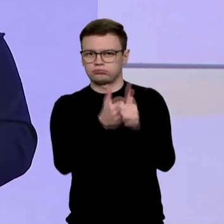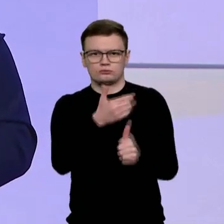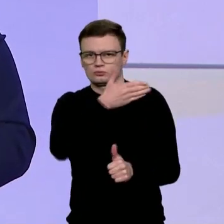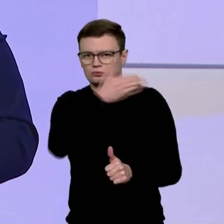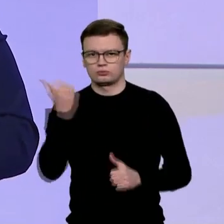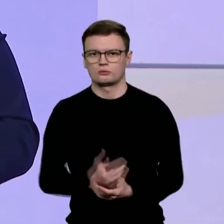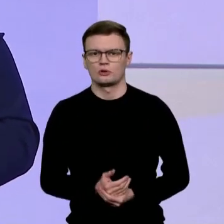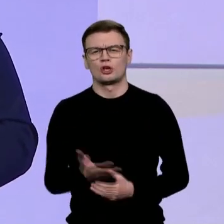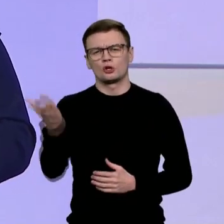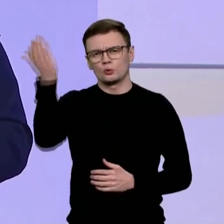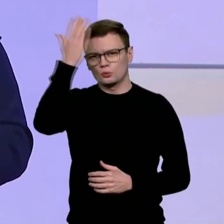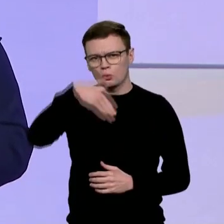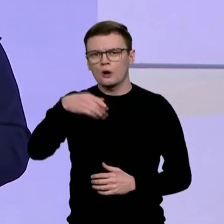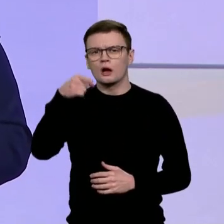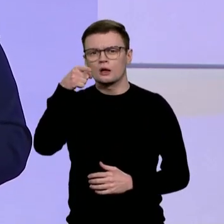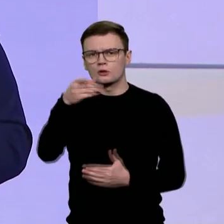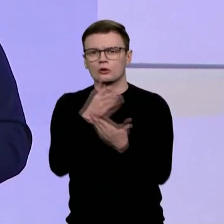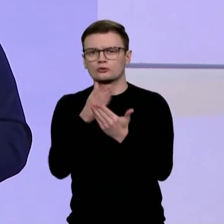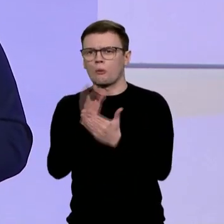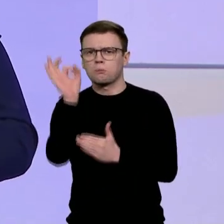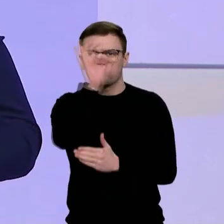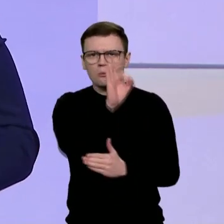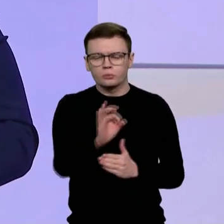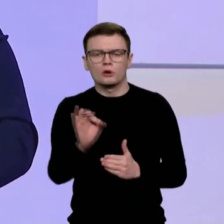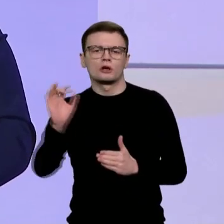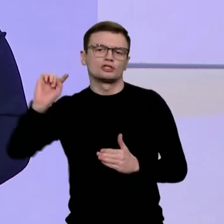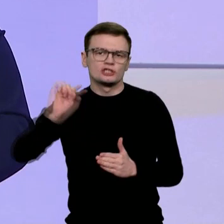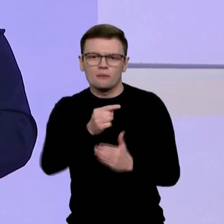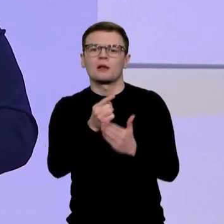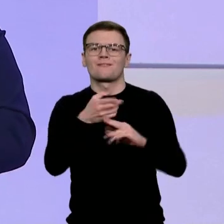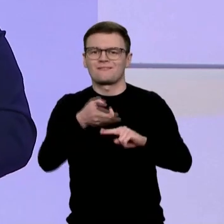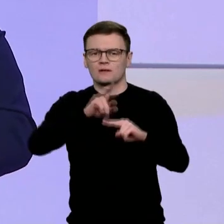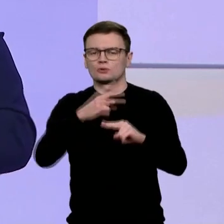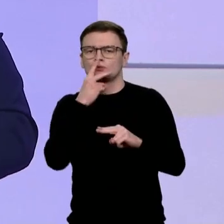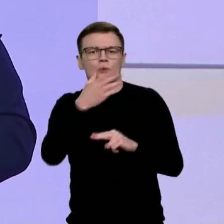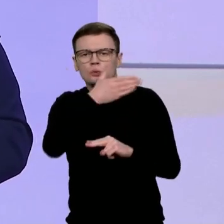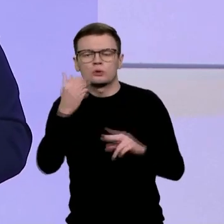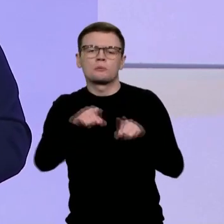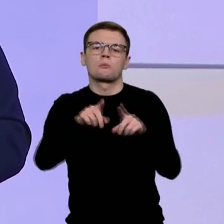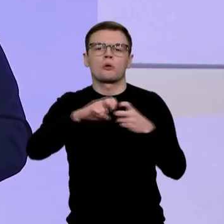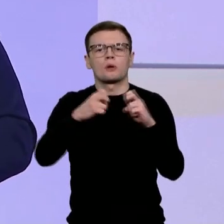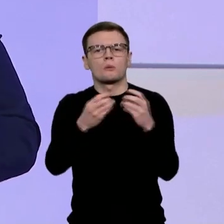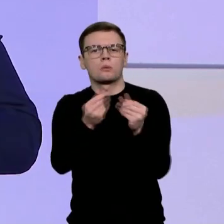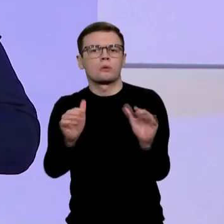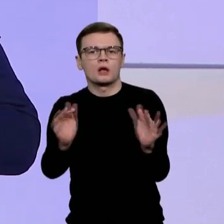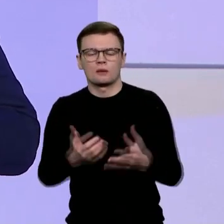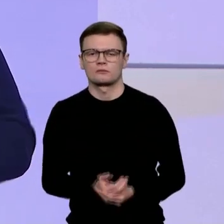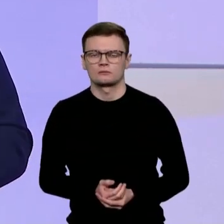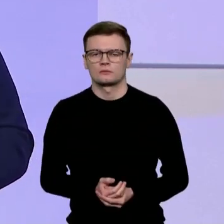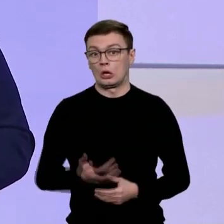dėmių žemėlapiu rekomendacijomis, kaip spręsti problemas. Tai mes turime visiškai radikalų požiūrį.